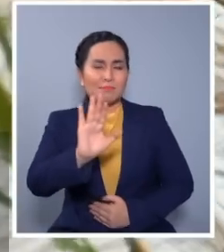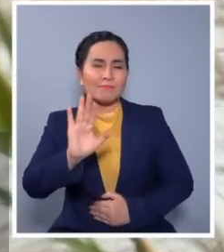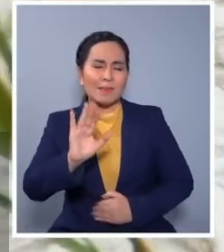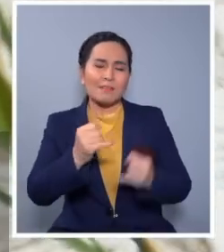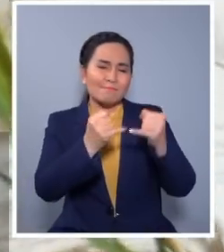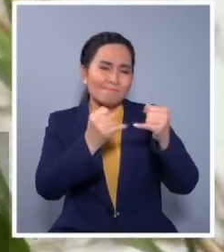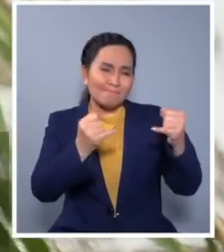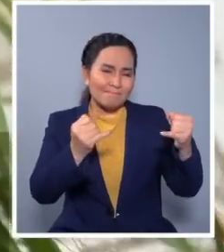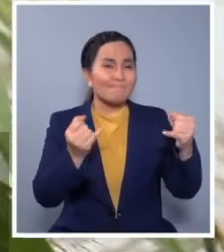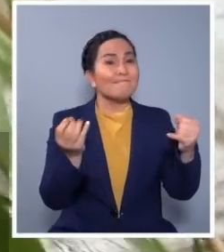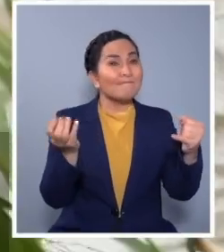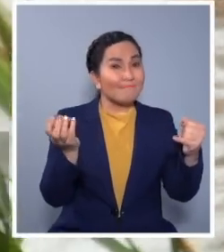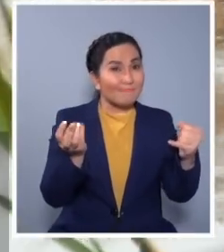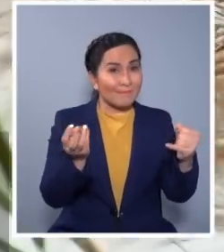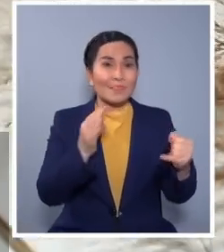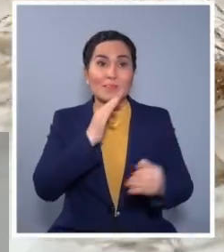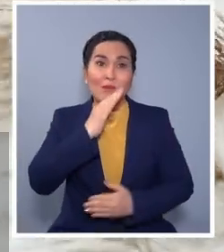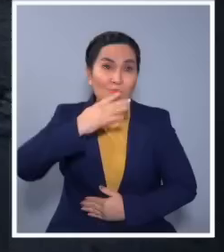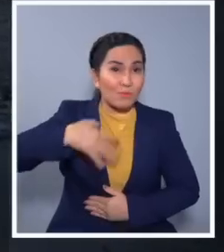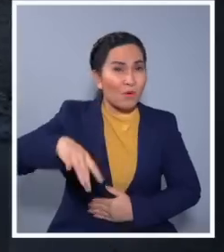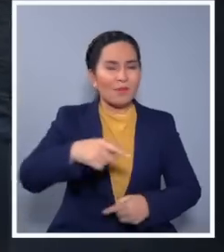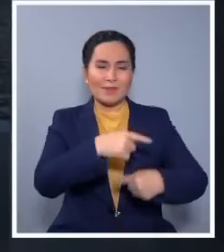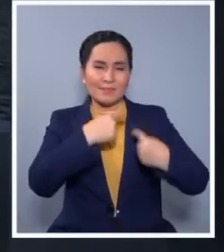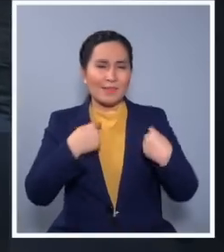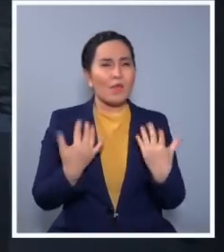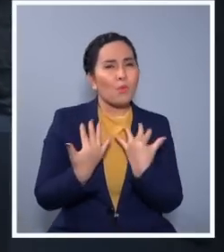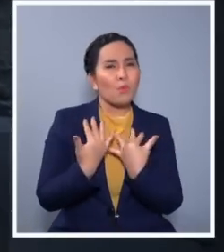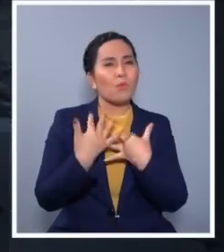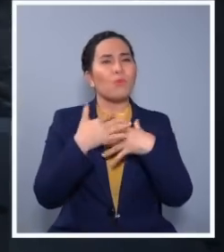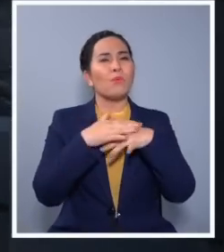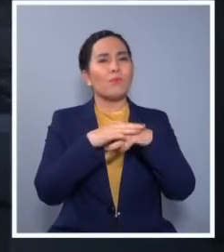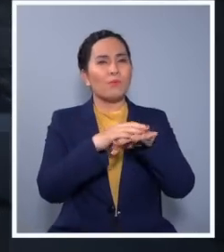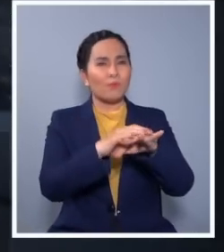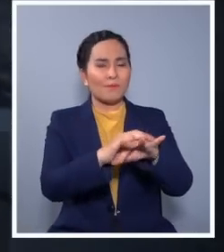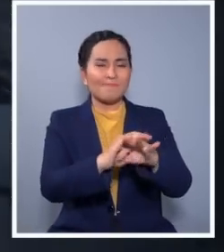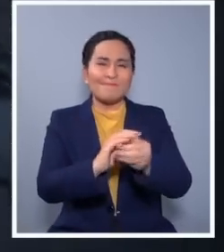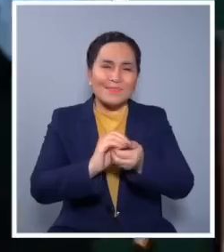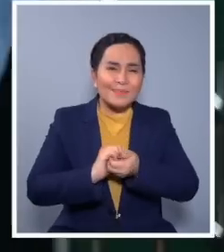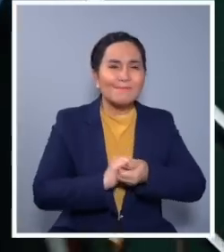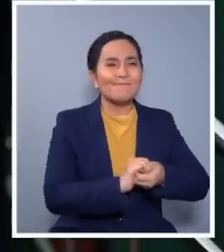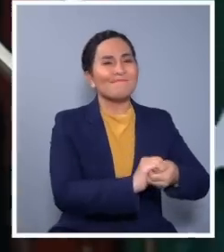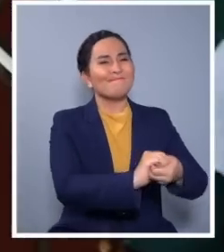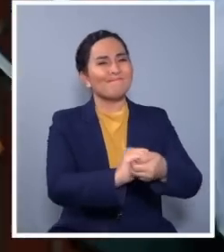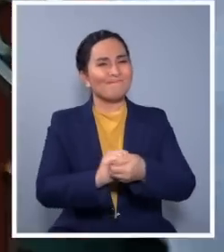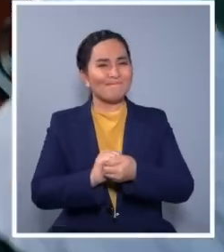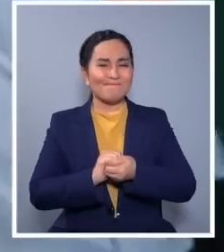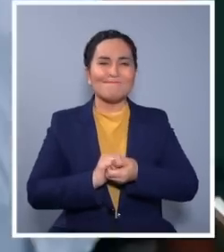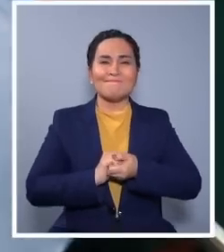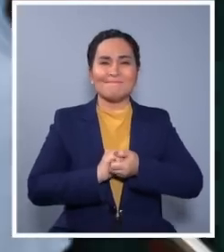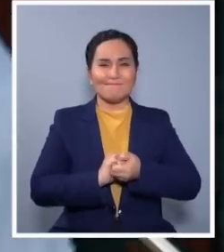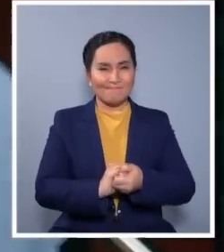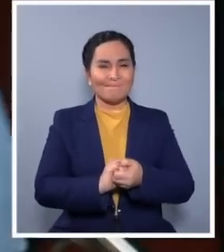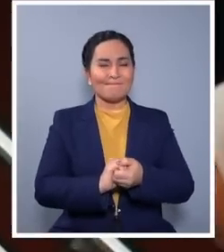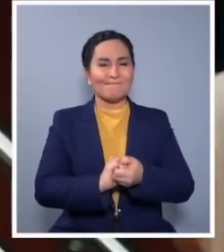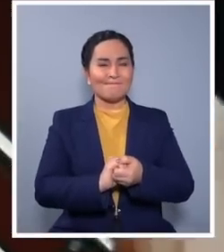เป็นฟางเส้นน้อย แต่หากรวมใจนับร้อยมัดรวมเป็นดวง